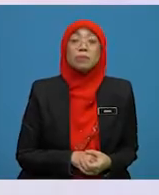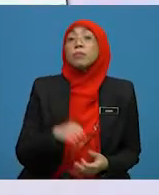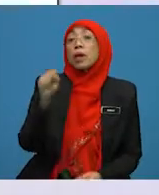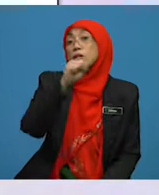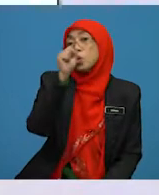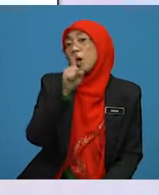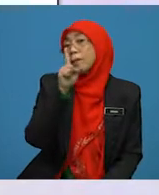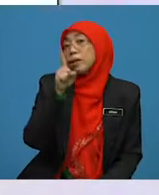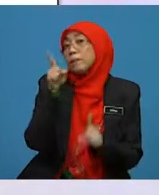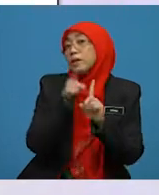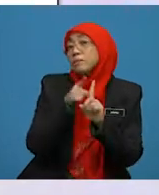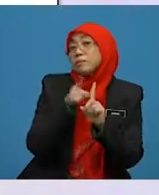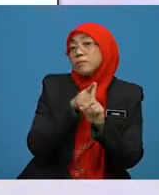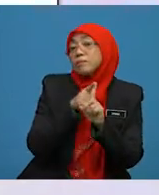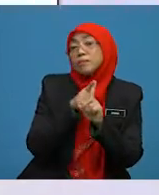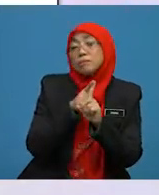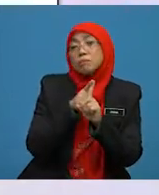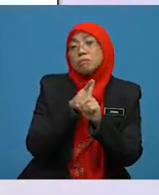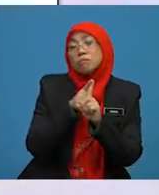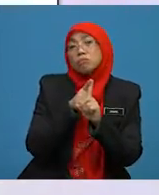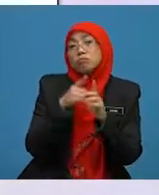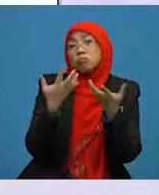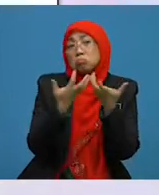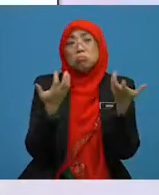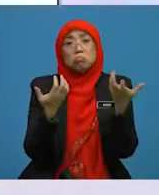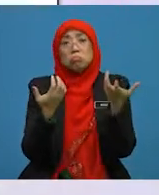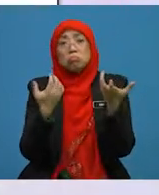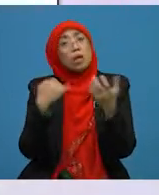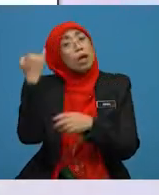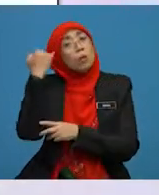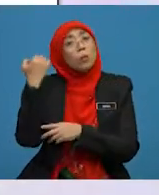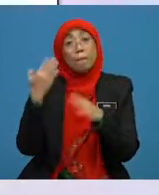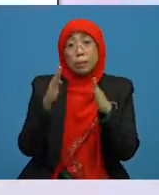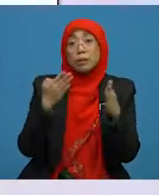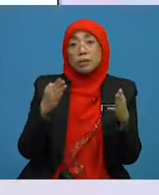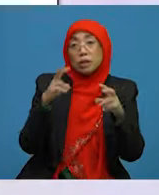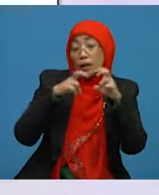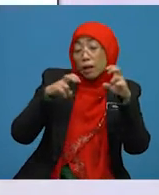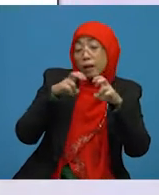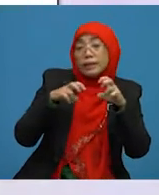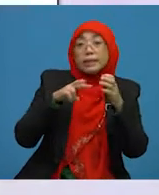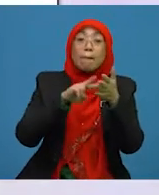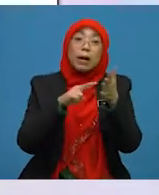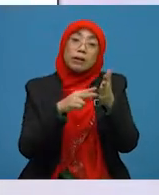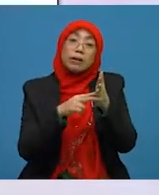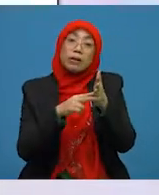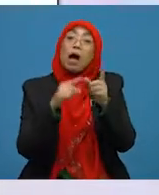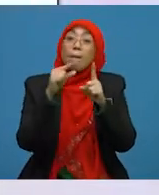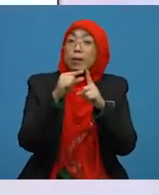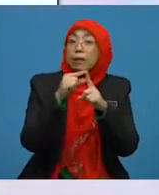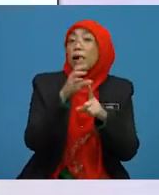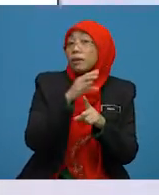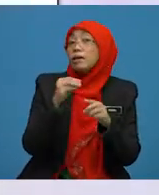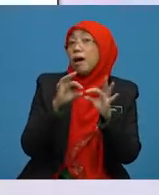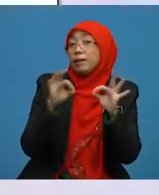Soalan pertama. Bidang ilmu bahasa yang mengkaji makna perkataan dan